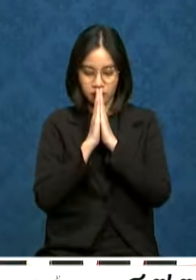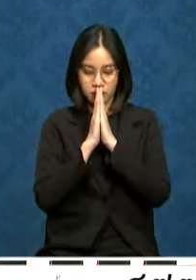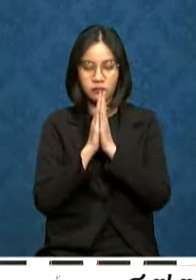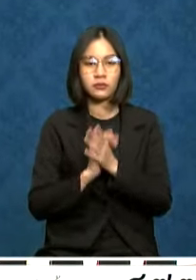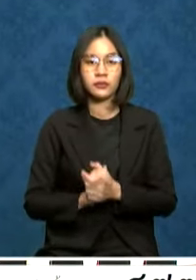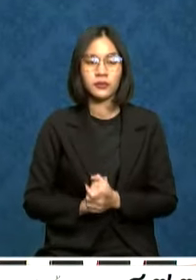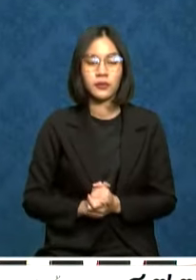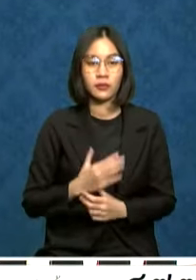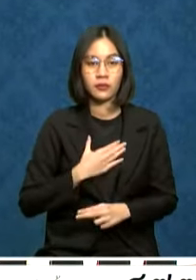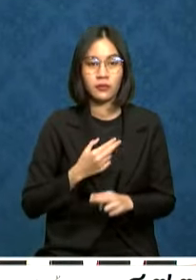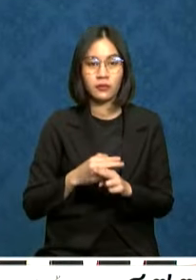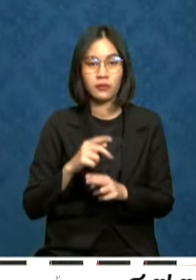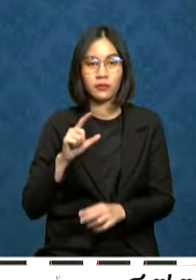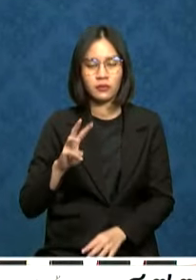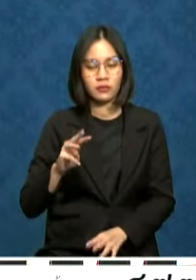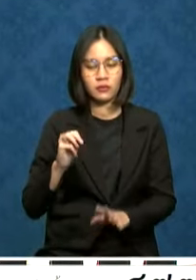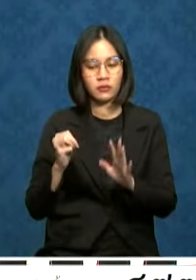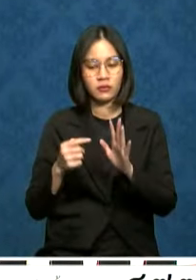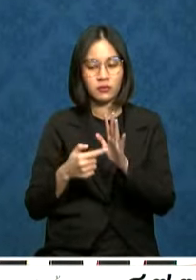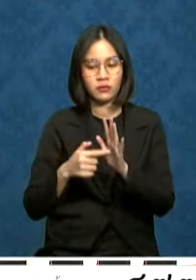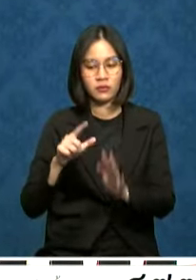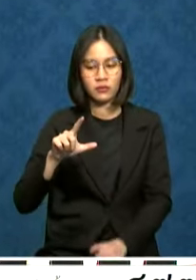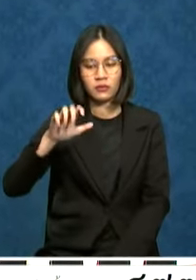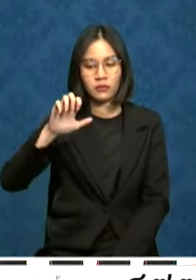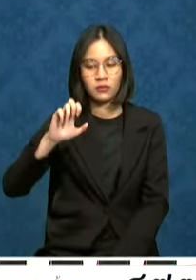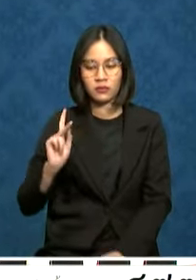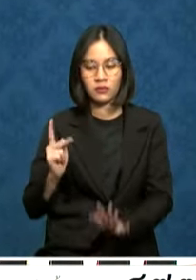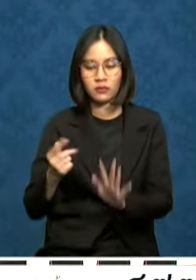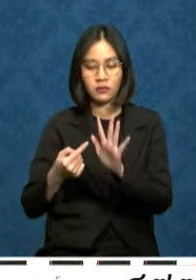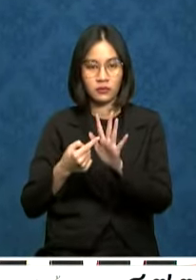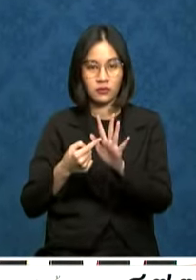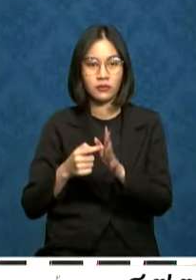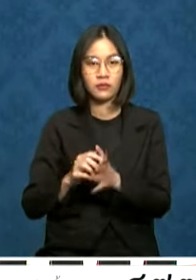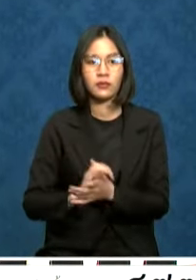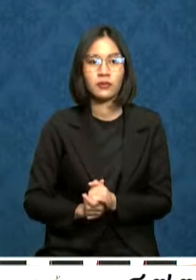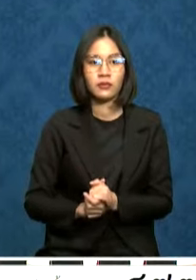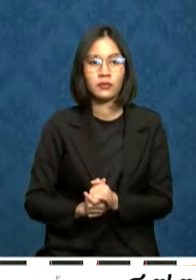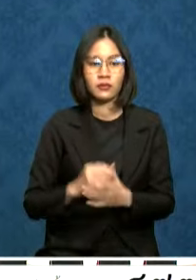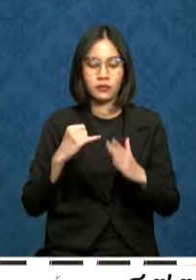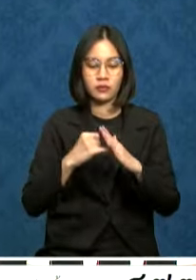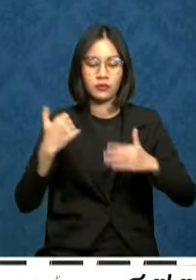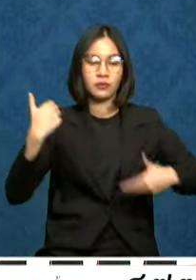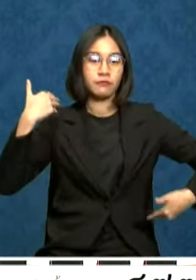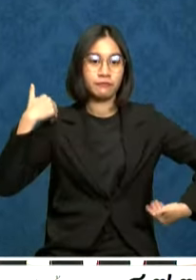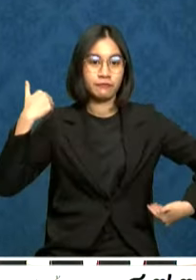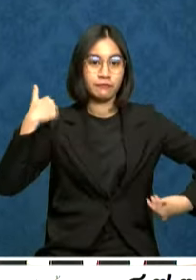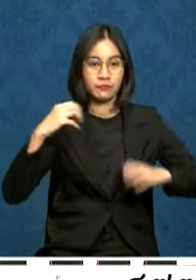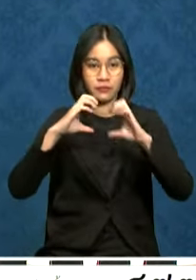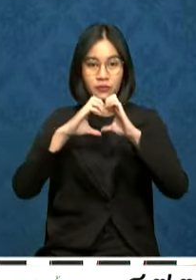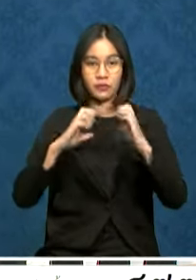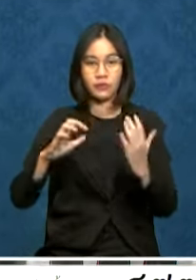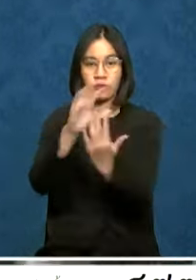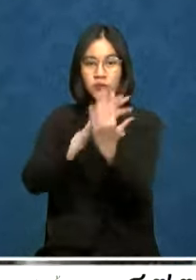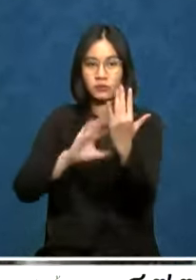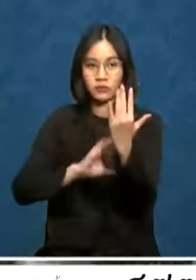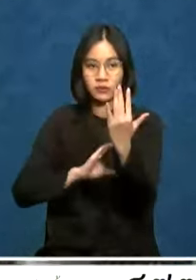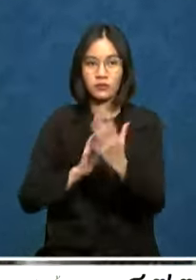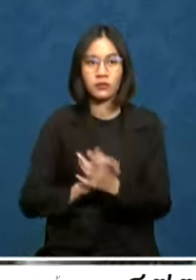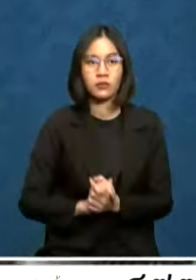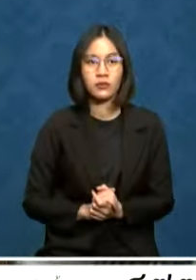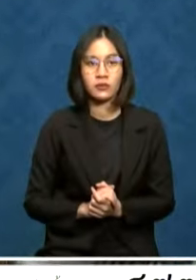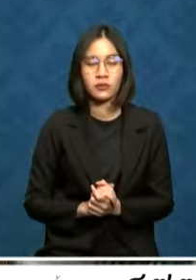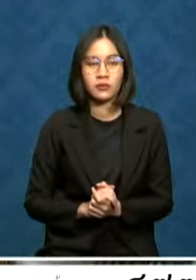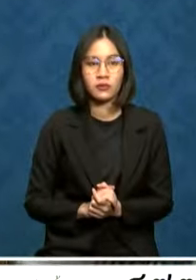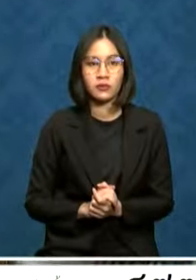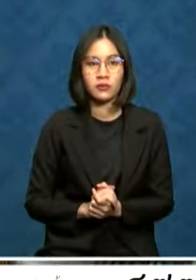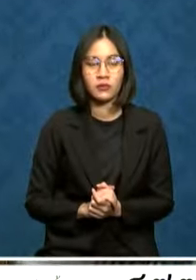ทขอรบนะคะ มาริกาเจรภัฑวานิต สมาชิภาพุทธแนาสะดอน จ. ร. บริเกต 3 ภัภภูมิจัไทยประเด็น